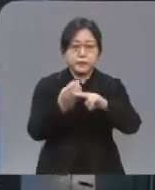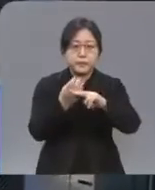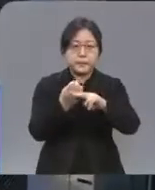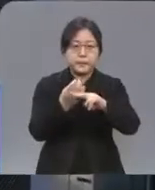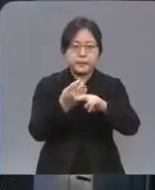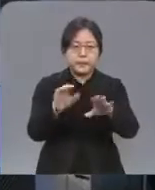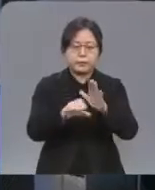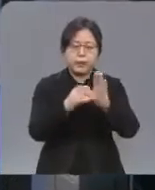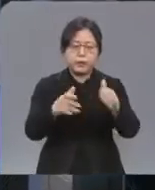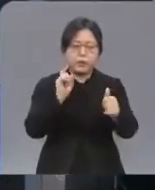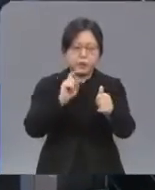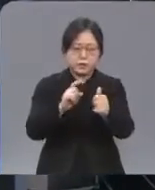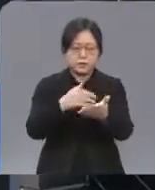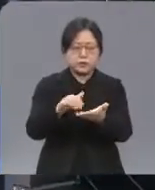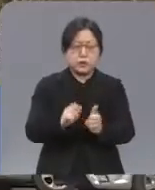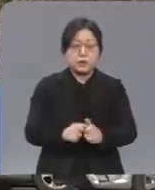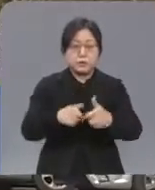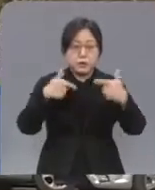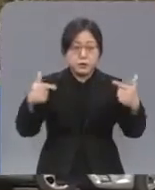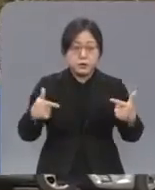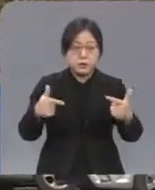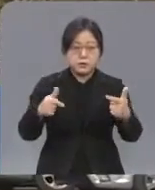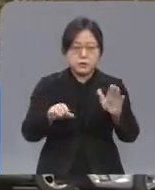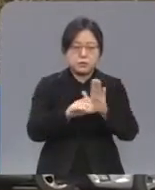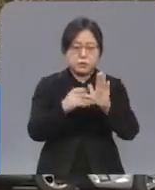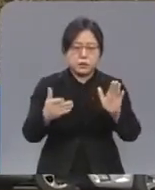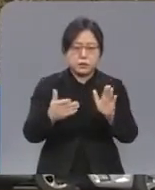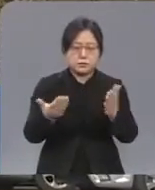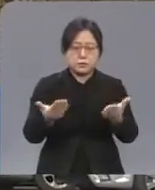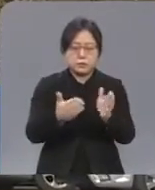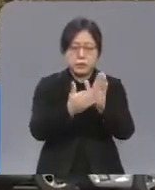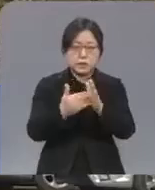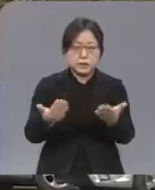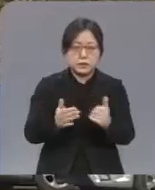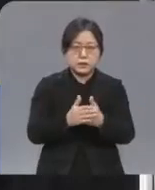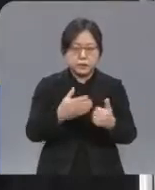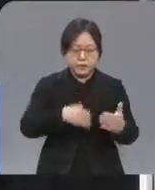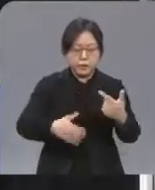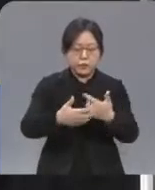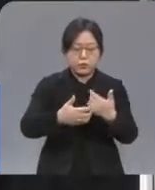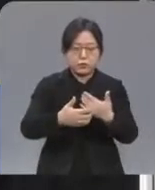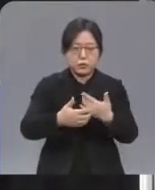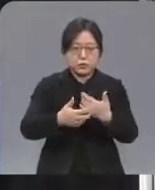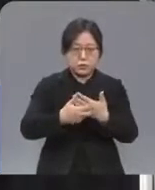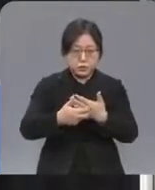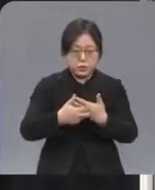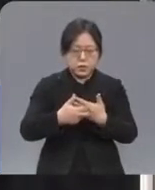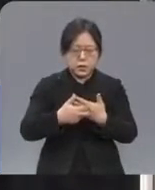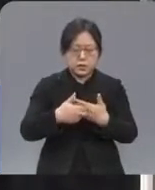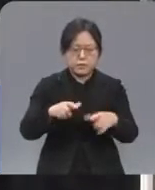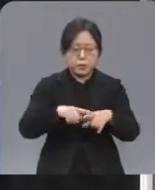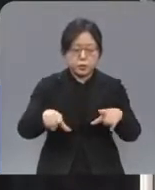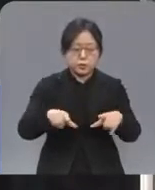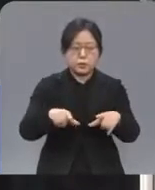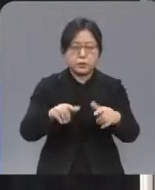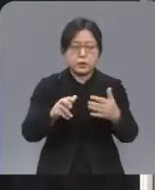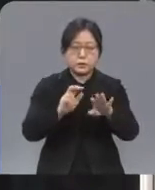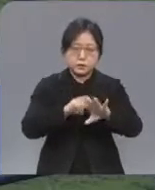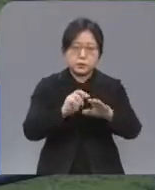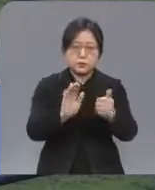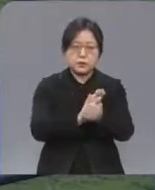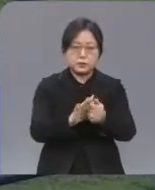보성군은 코로나19 확진자가 증가함에 따라 코로나 대응을 위해 보건소의 일반 진료와 물리치료 서비스 등을